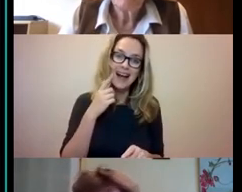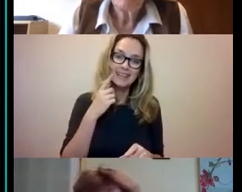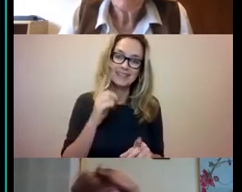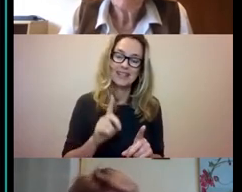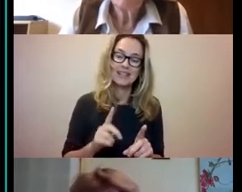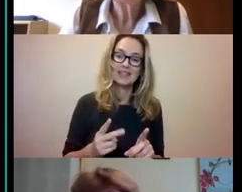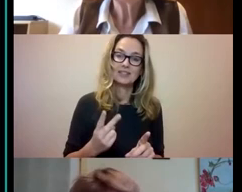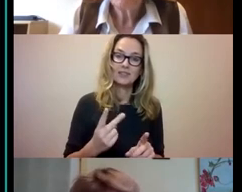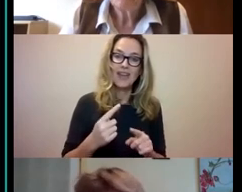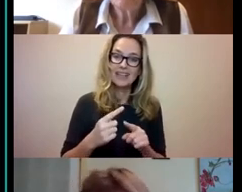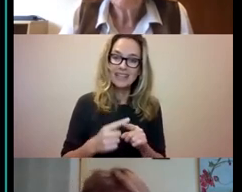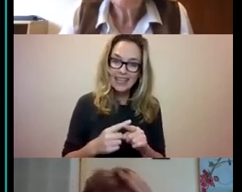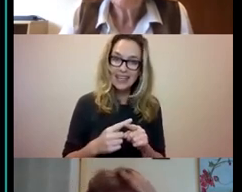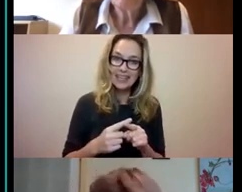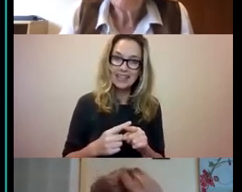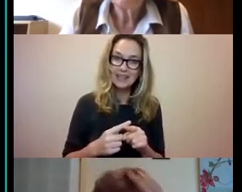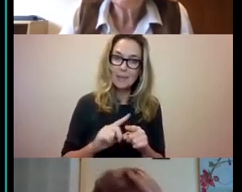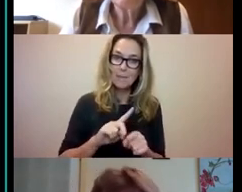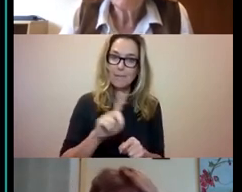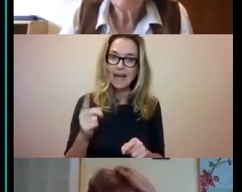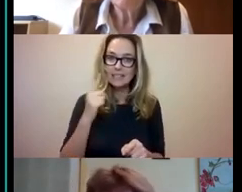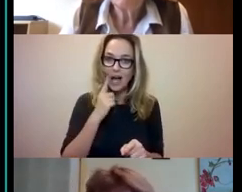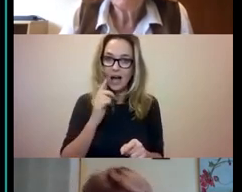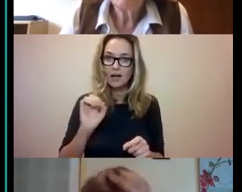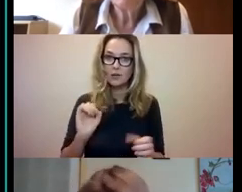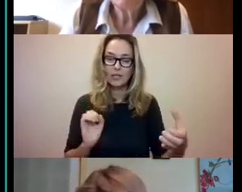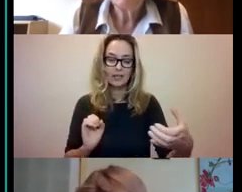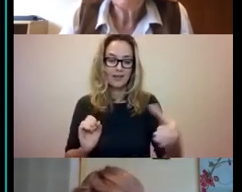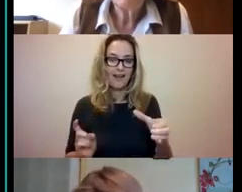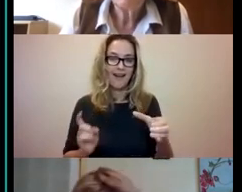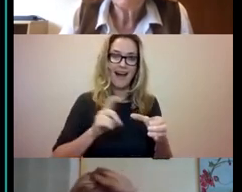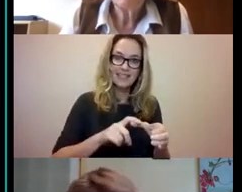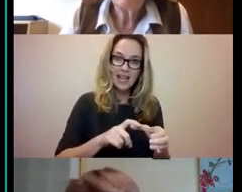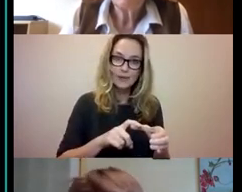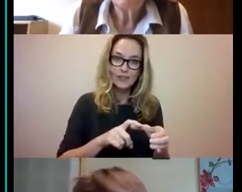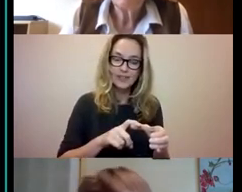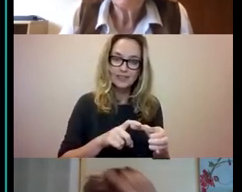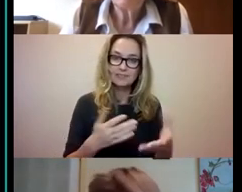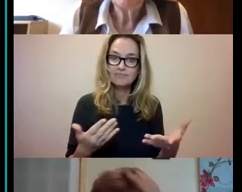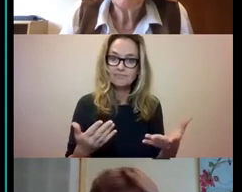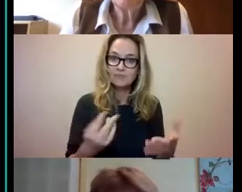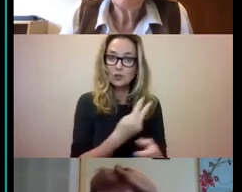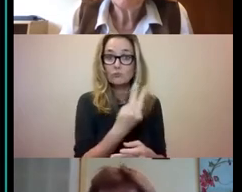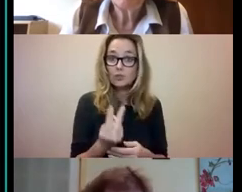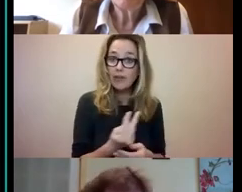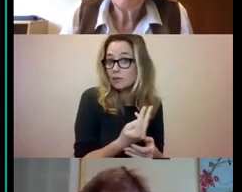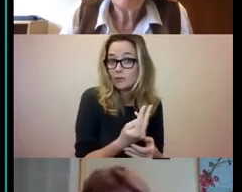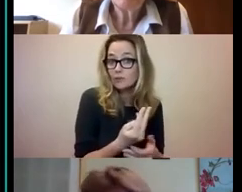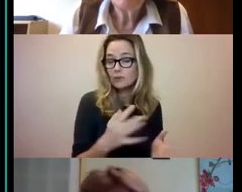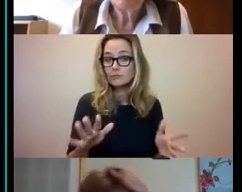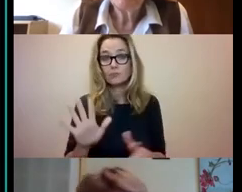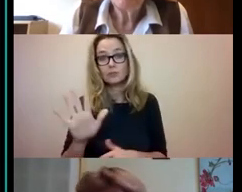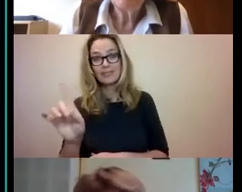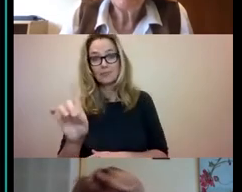we zelfs 2 keer momenten dat je even kon aansluiten. En ja, soms 2 uur en soms